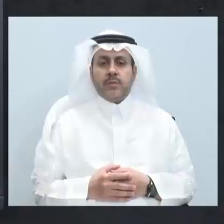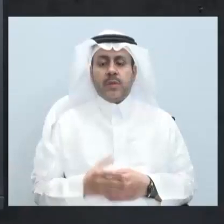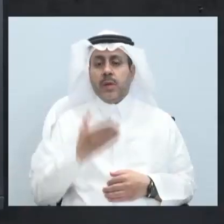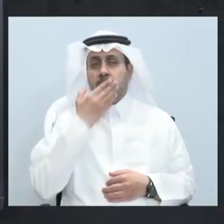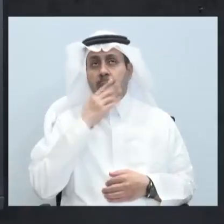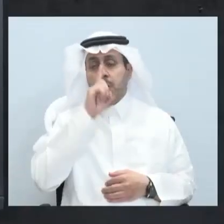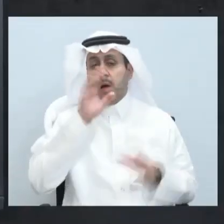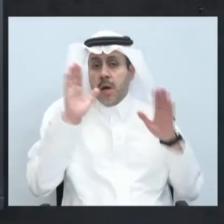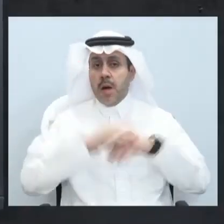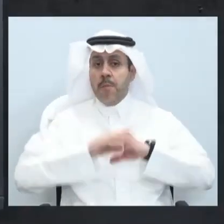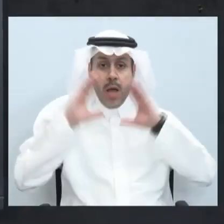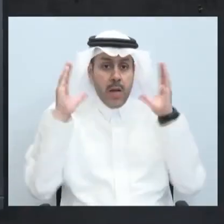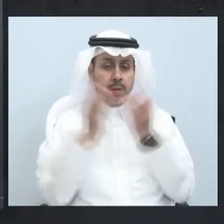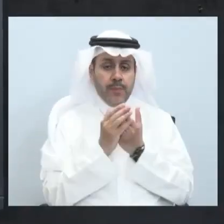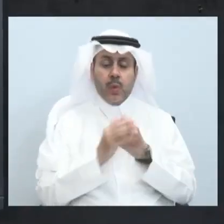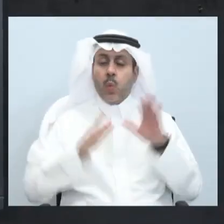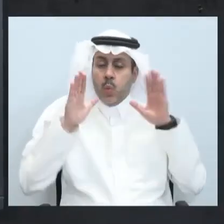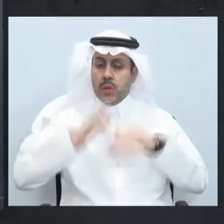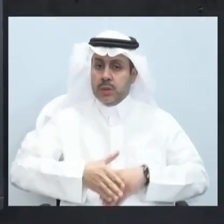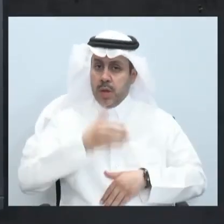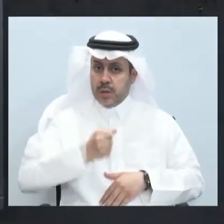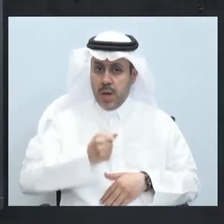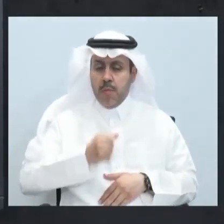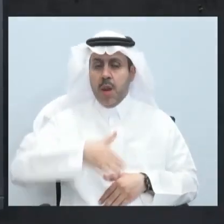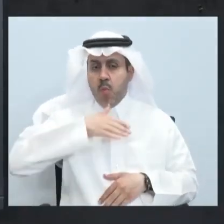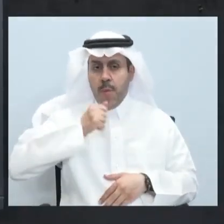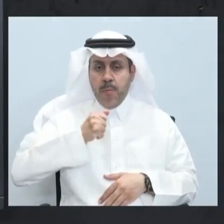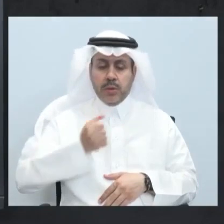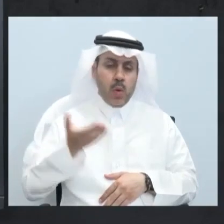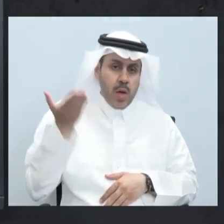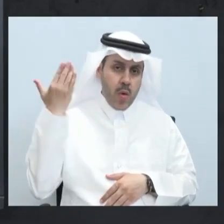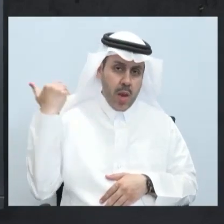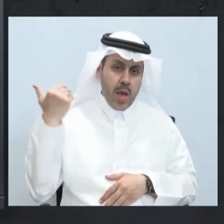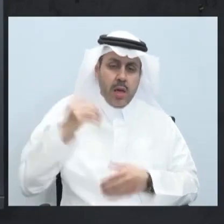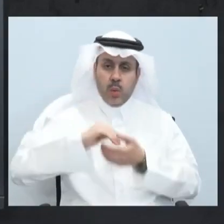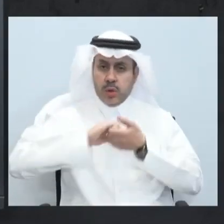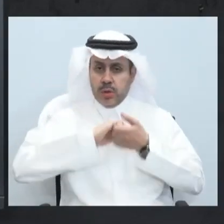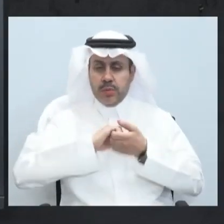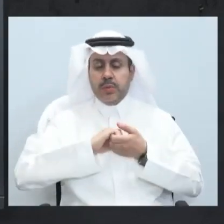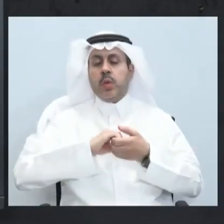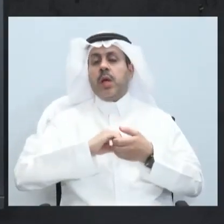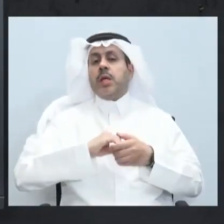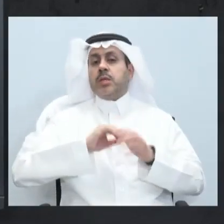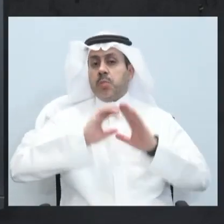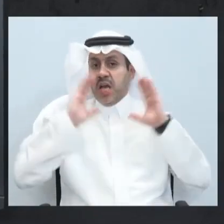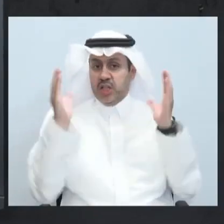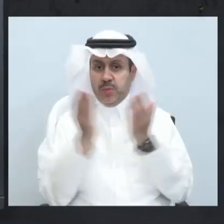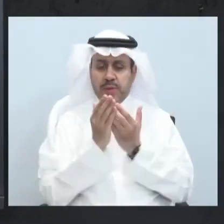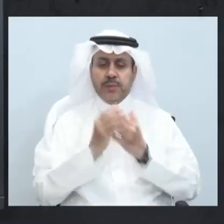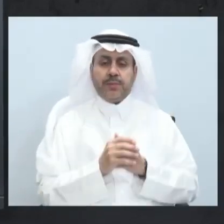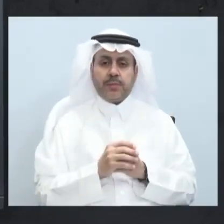الحمد لله رب العالمين وصلى الله وسلم وبارك وانعم على نبينا محمد صلى الله عليه وعلى اله